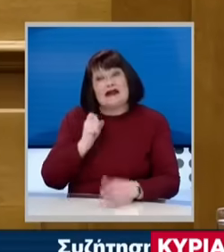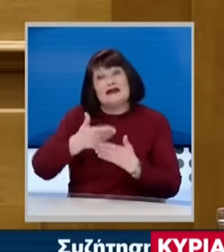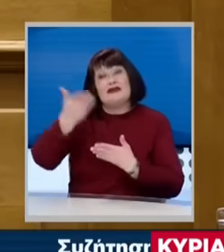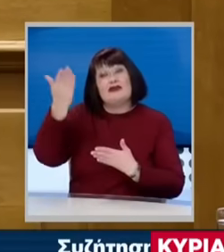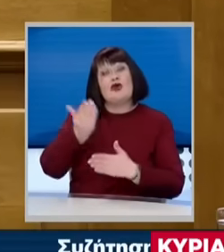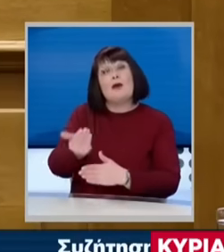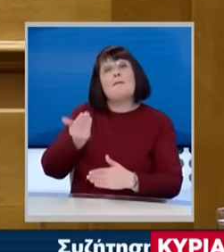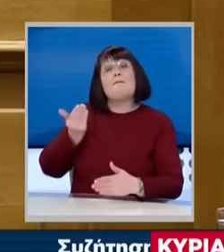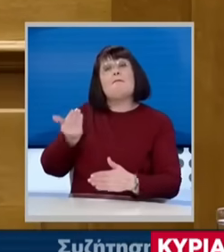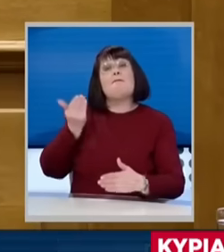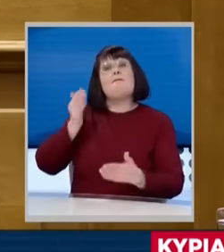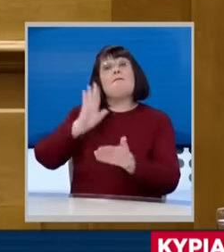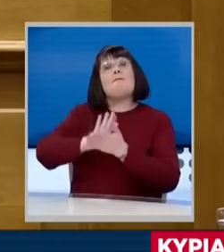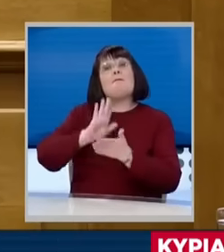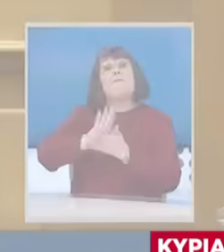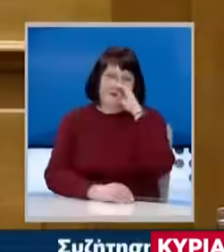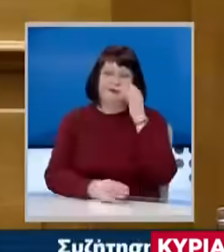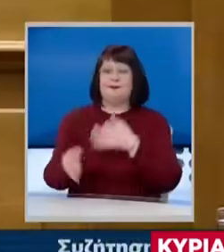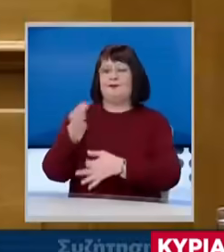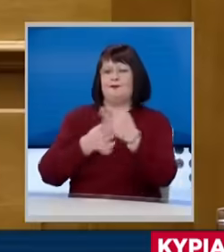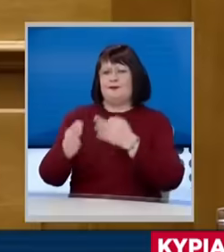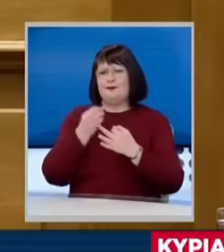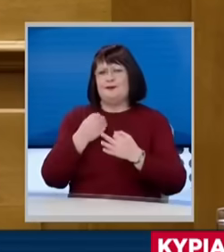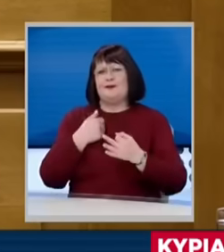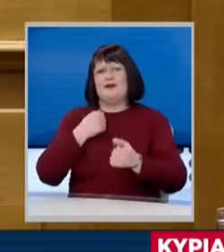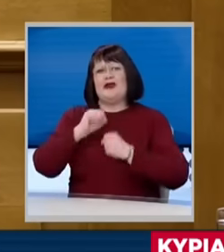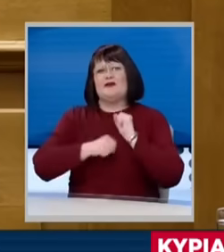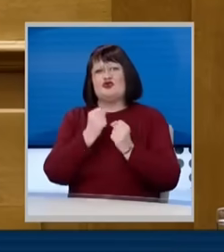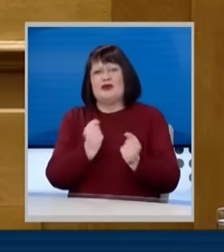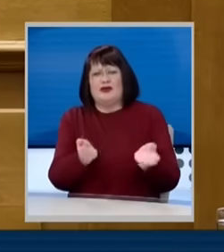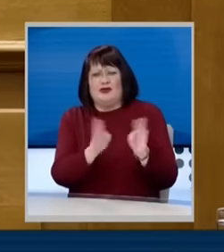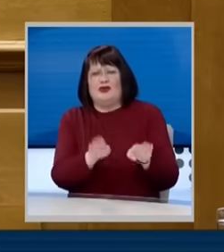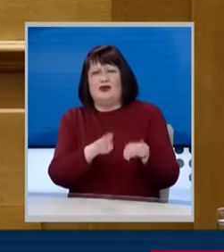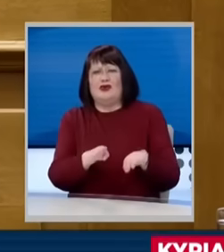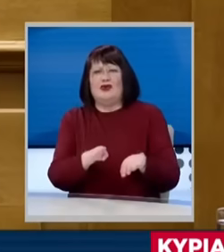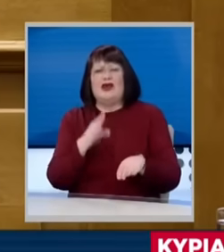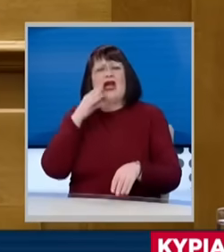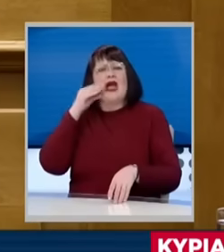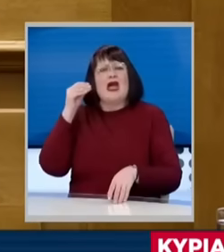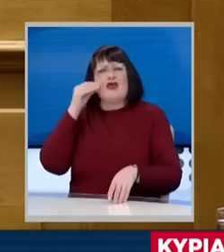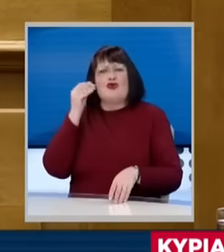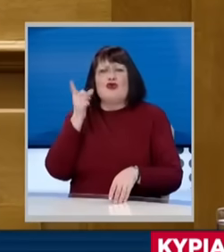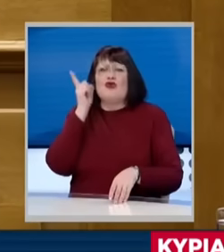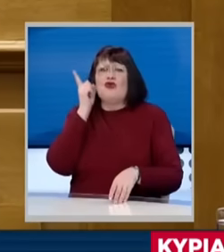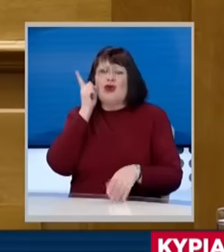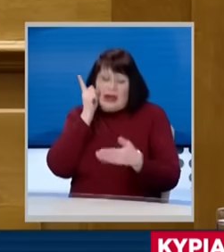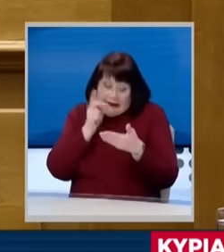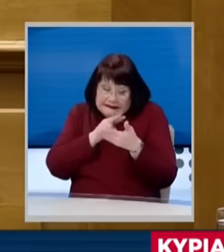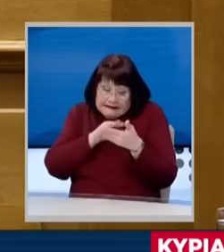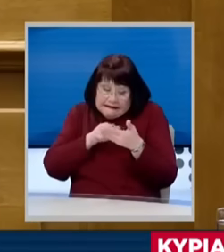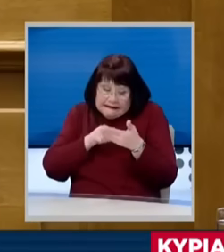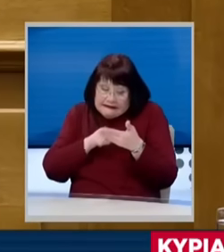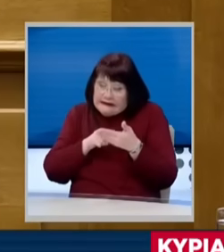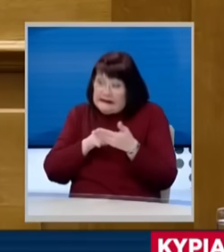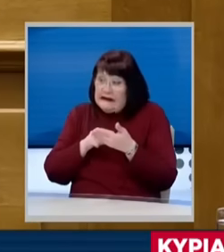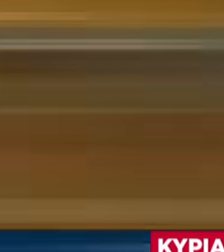δημοσίευμα πριν τυπωθεί η εφημερίδα. Ακούστε λίγο κύριε Ανδρουλάκη, μην κοιτάτε συνέχεια το κινητό σας. Δεν έχετε να ξαναμιλήσετε, μην αγχώνεστε, δεν χρειάζεται να σας